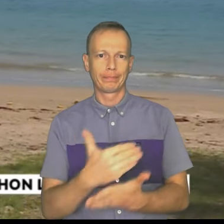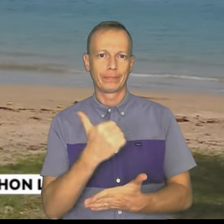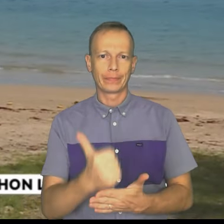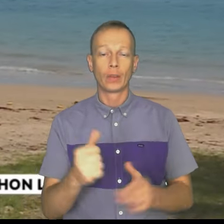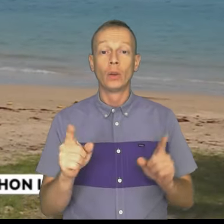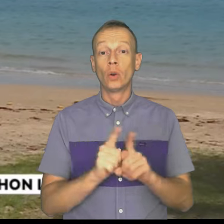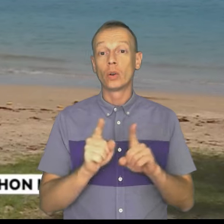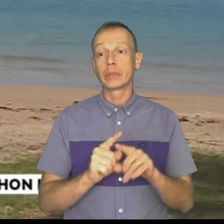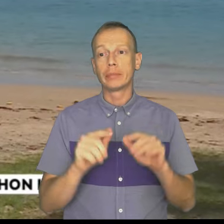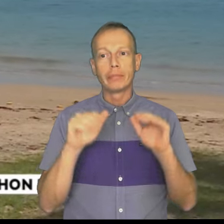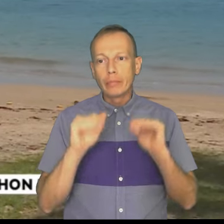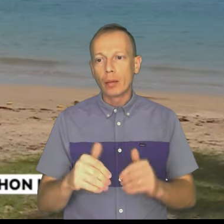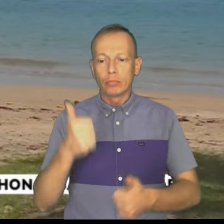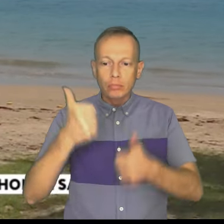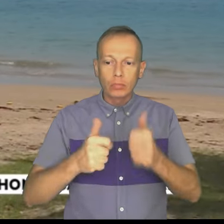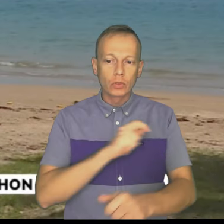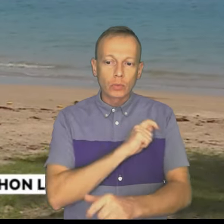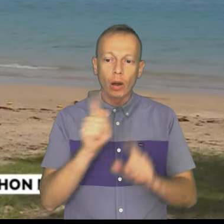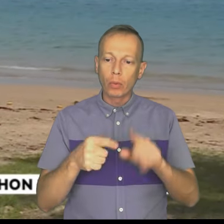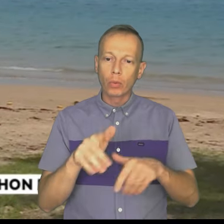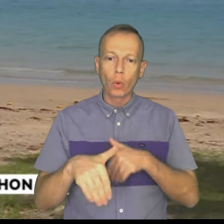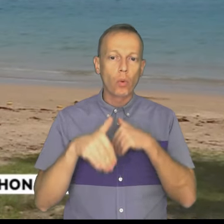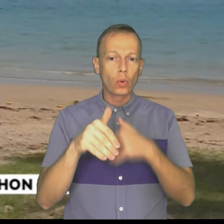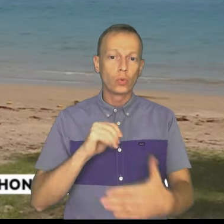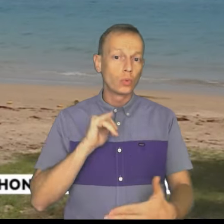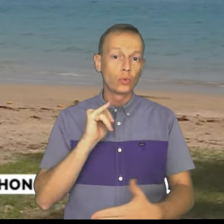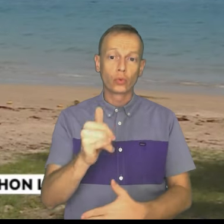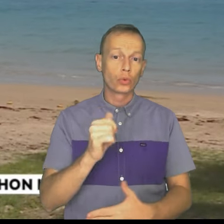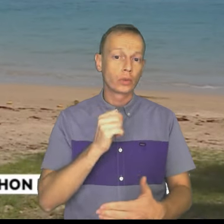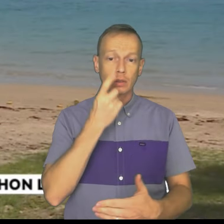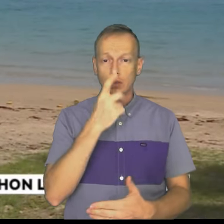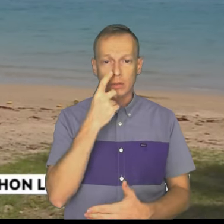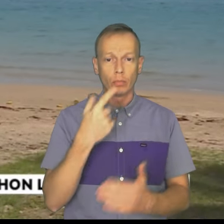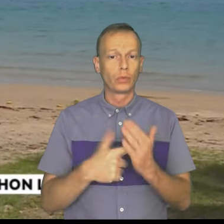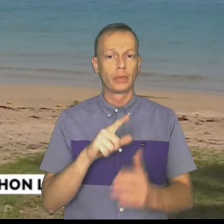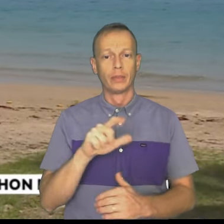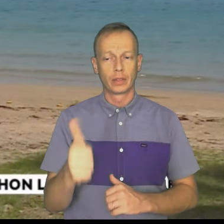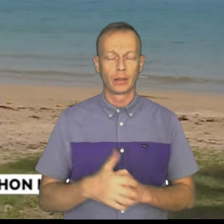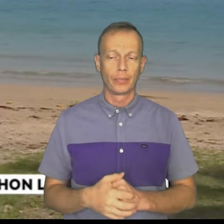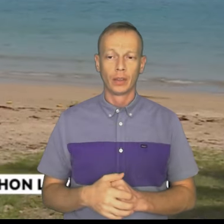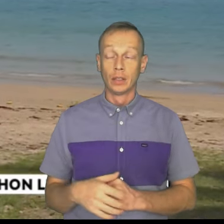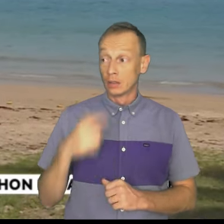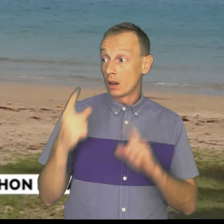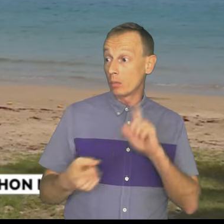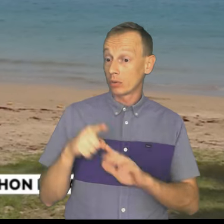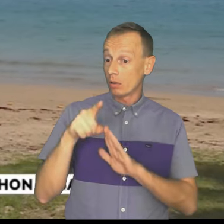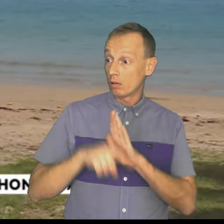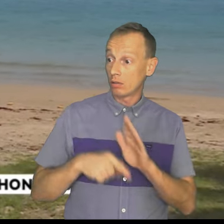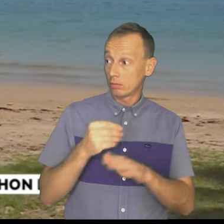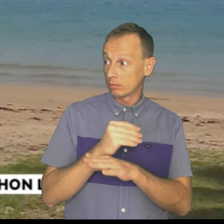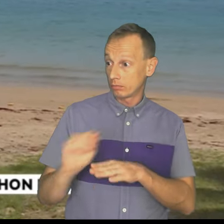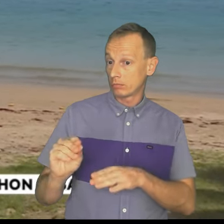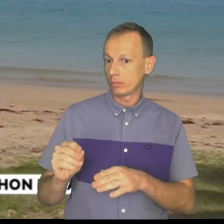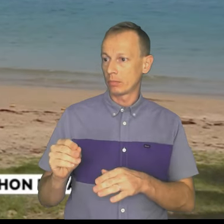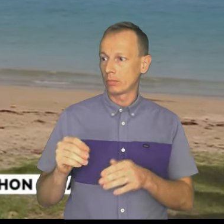continuité de nos journées sportives jusqu'en fin d'année. Donc il est primordial que le protocole sanitaire soit respecté. Pourquoi